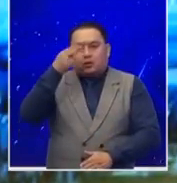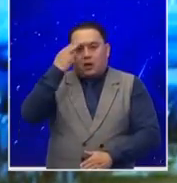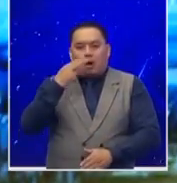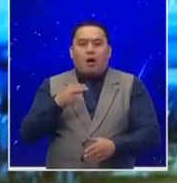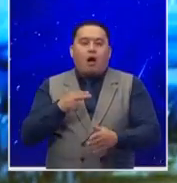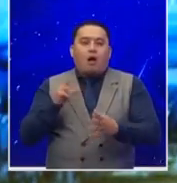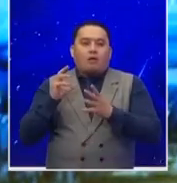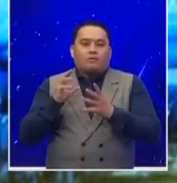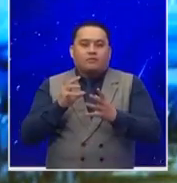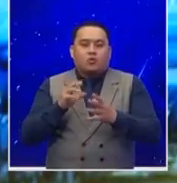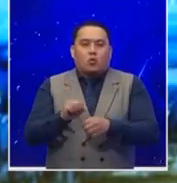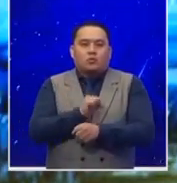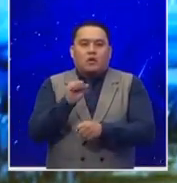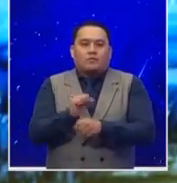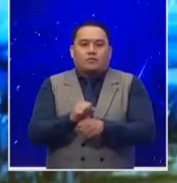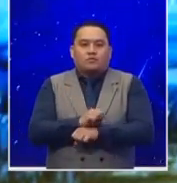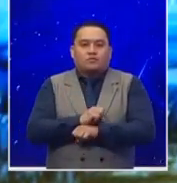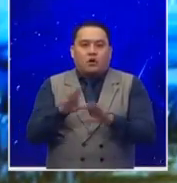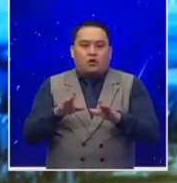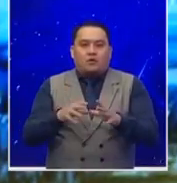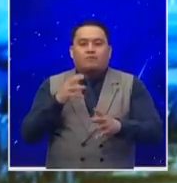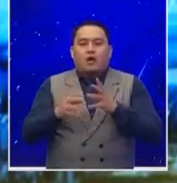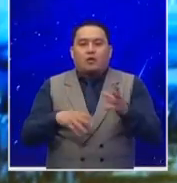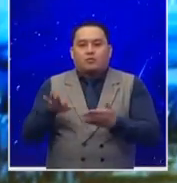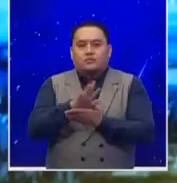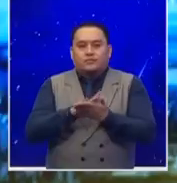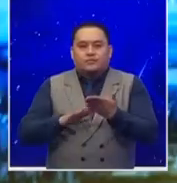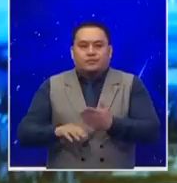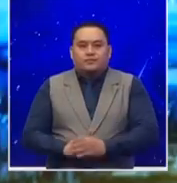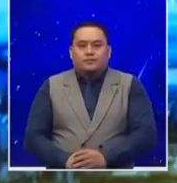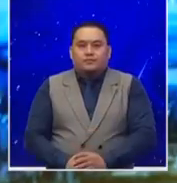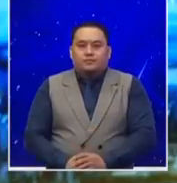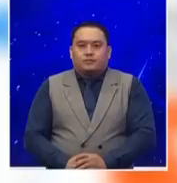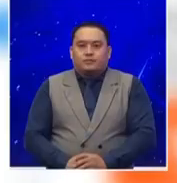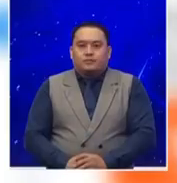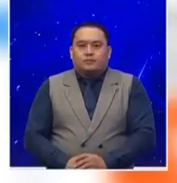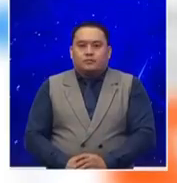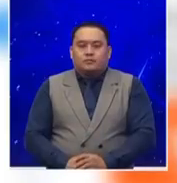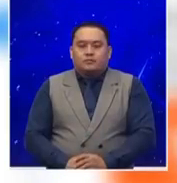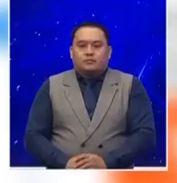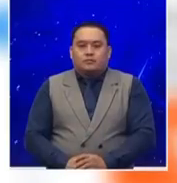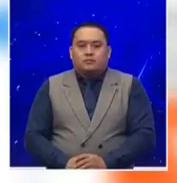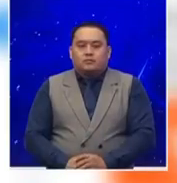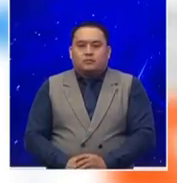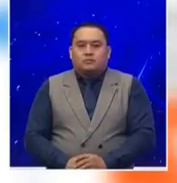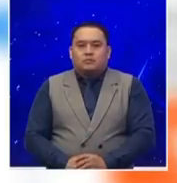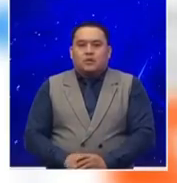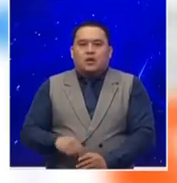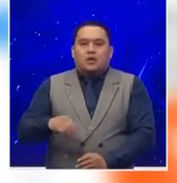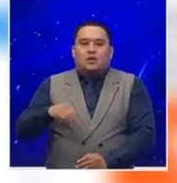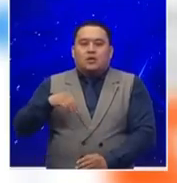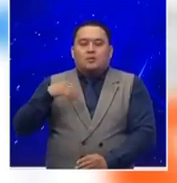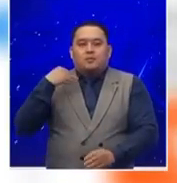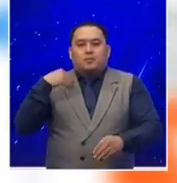авто тұрақ жарылып кетті. Осы және өзге де әлем жаңалықтары келесі топтамада. Дональд Трамп твиттердің қара тізіміне